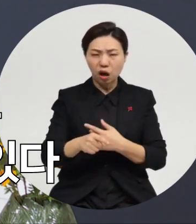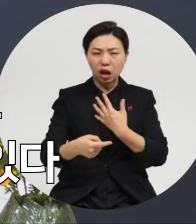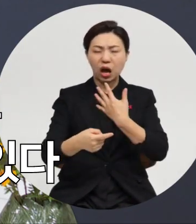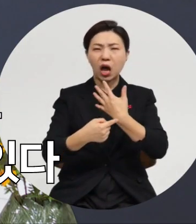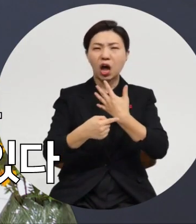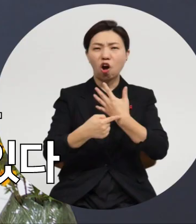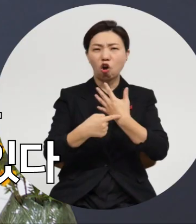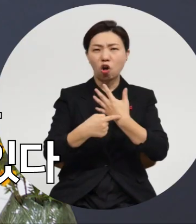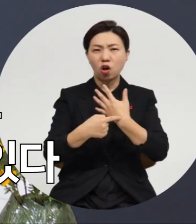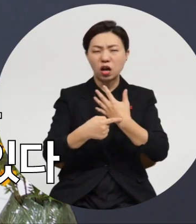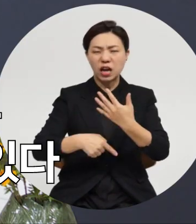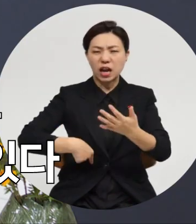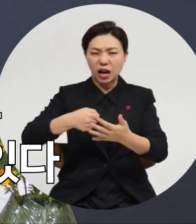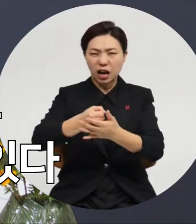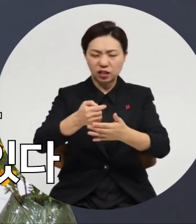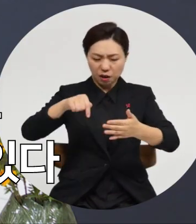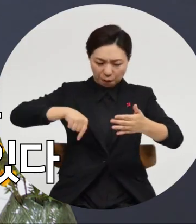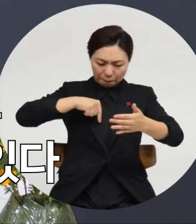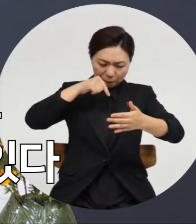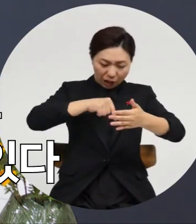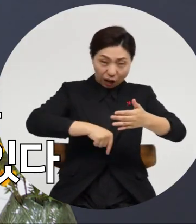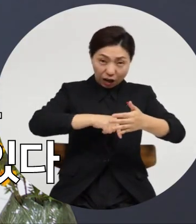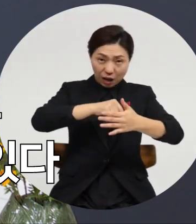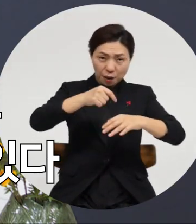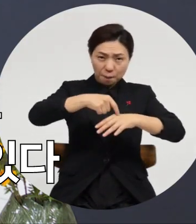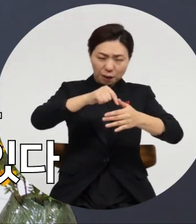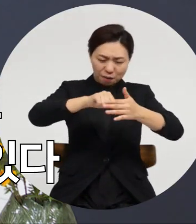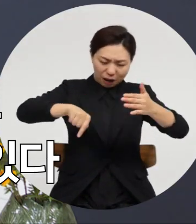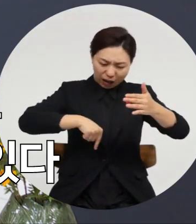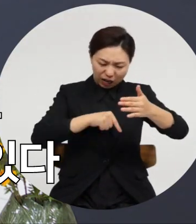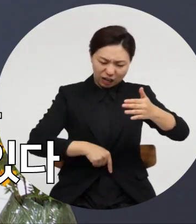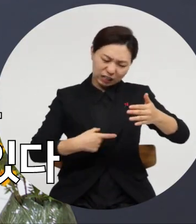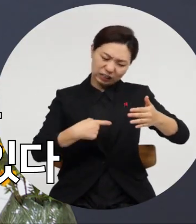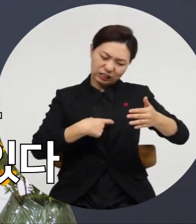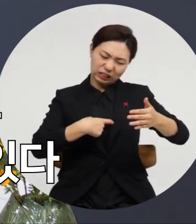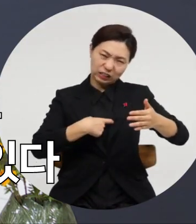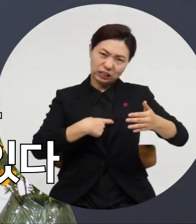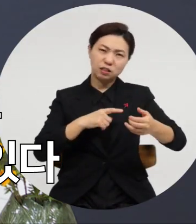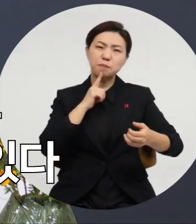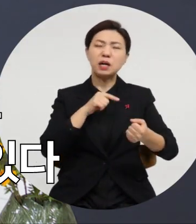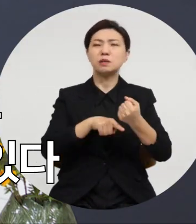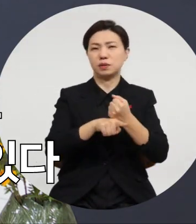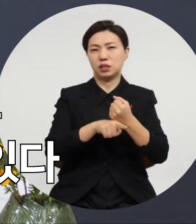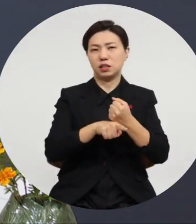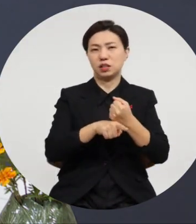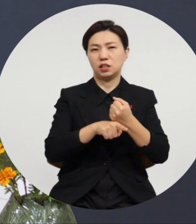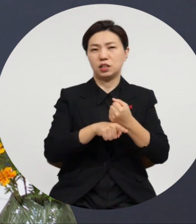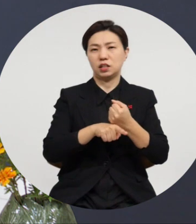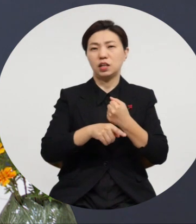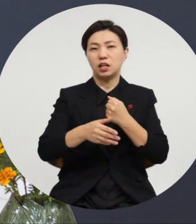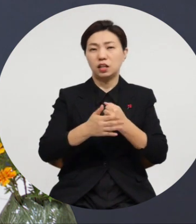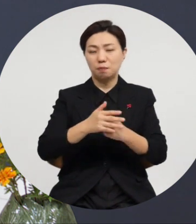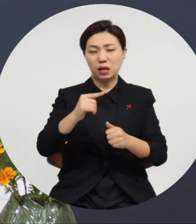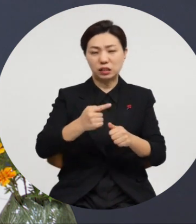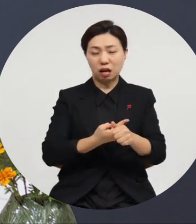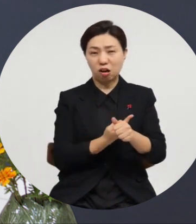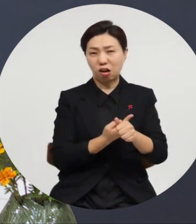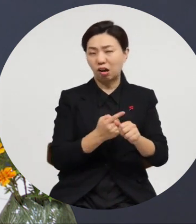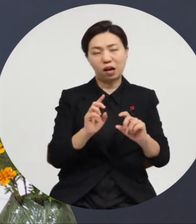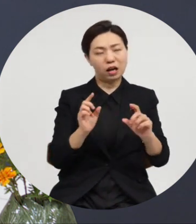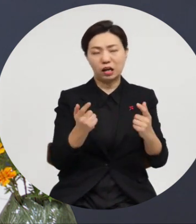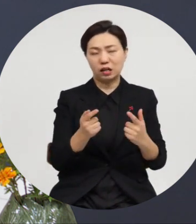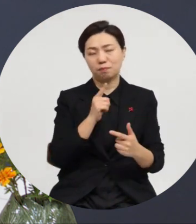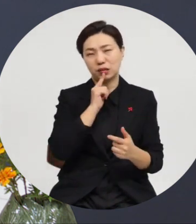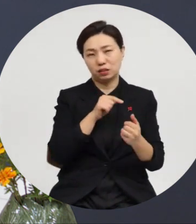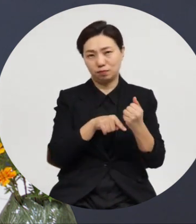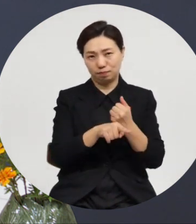결심하는 거는 민마음이 하기 싫다는 것이 깔려 있다. 이런 얘기요. 그러니까